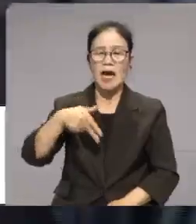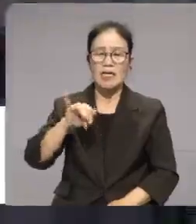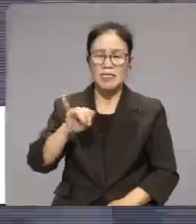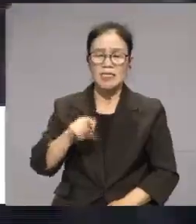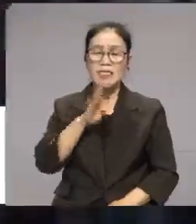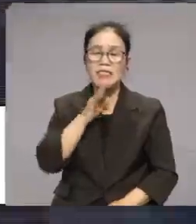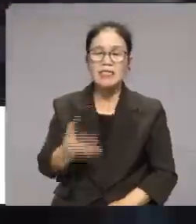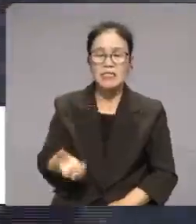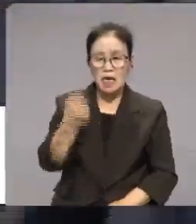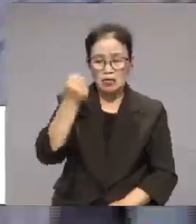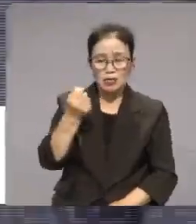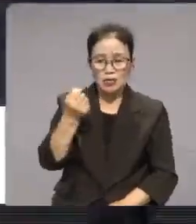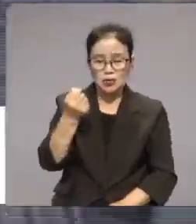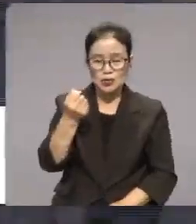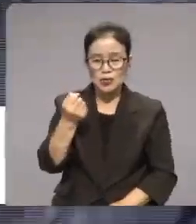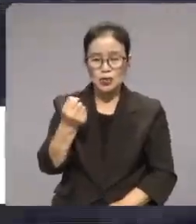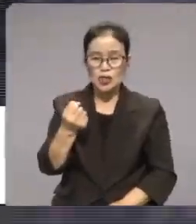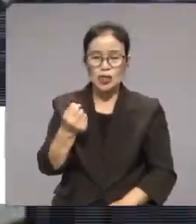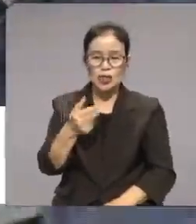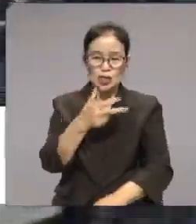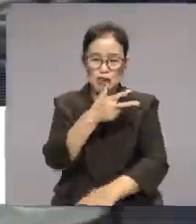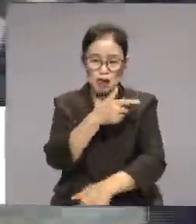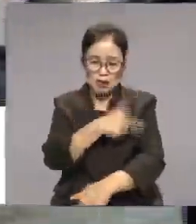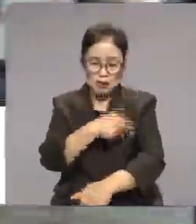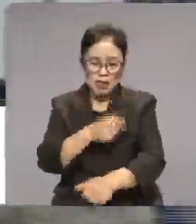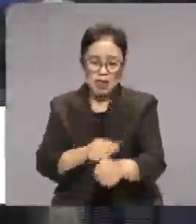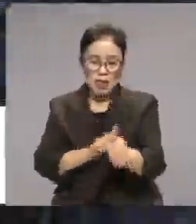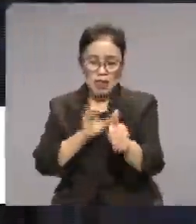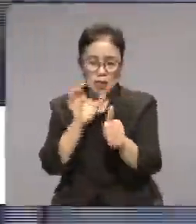실소유한 타이 이스타젯 전무이사에 취업한